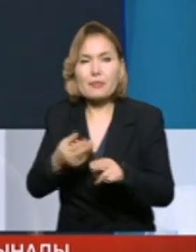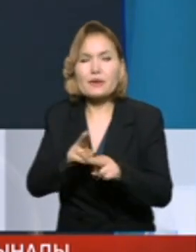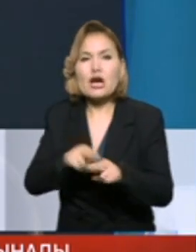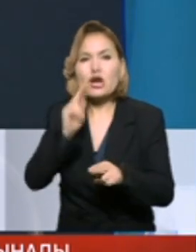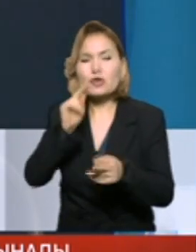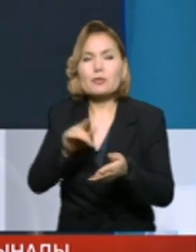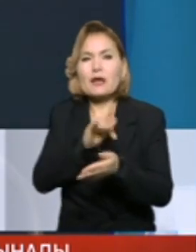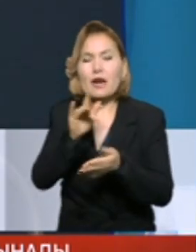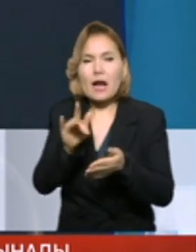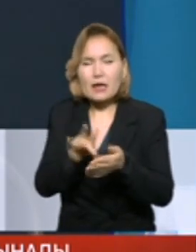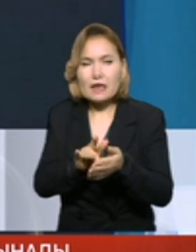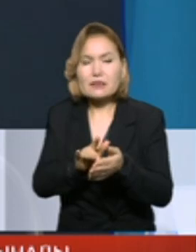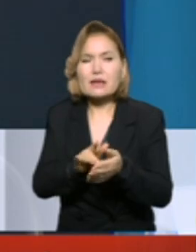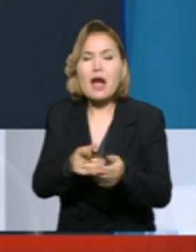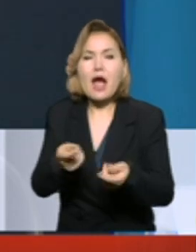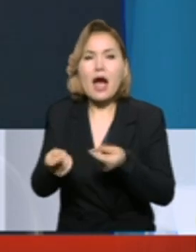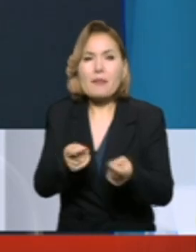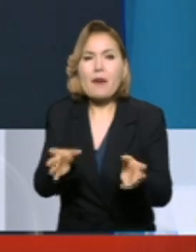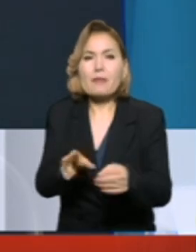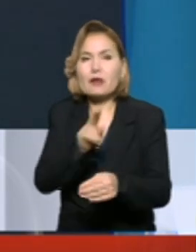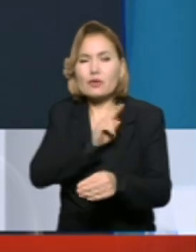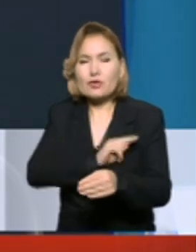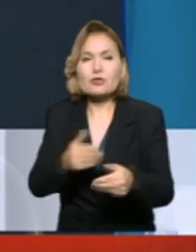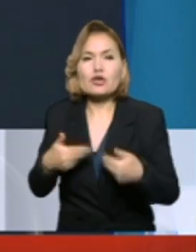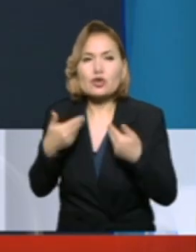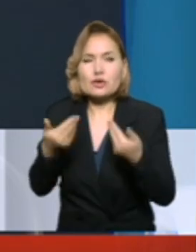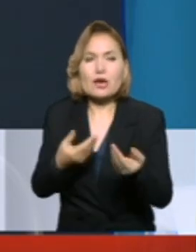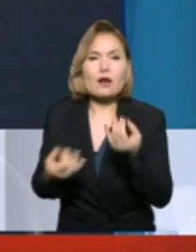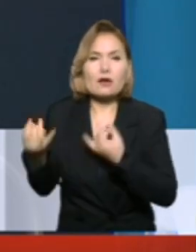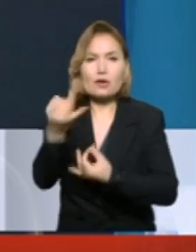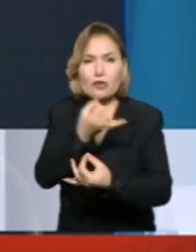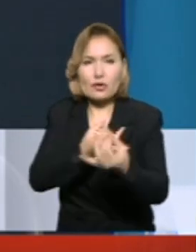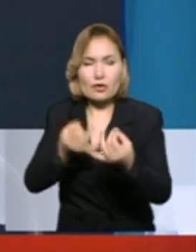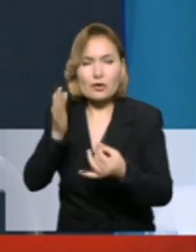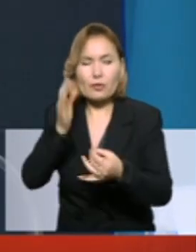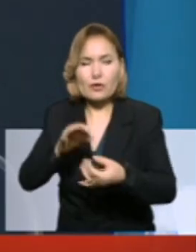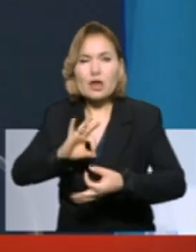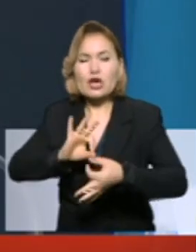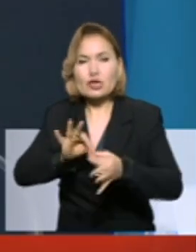бірлесіп, осы ұсыныстарды біз талқылап отырмыз.